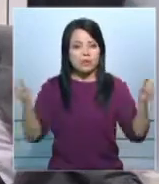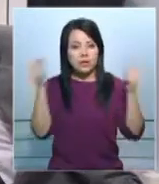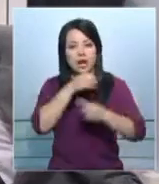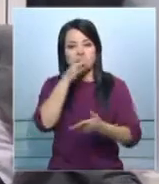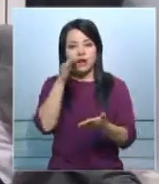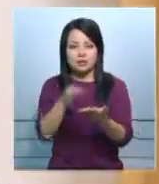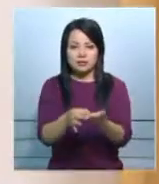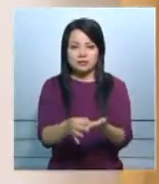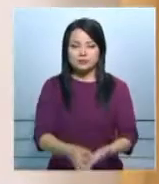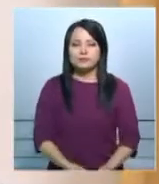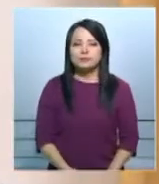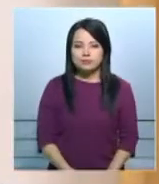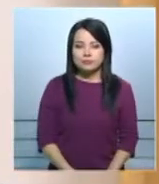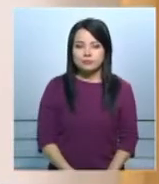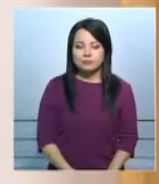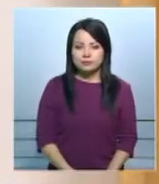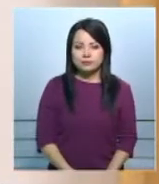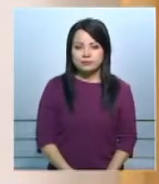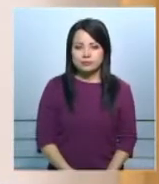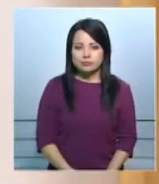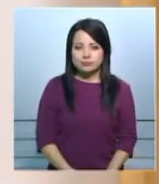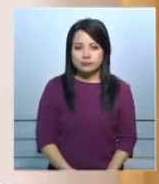болды.